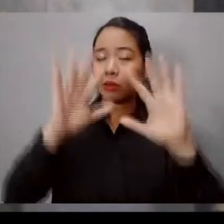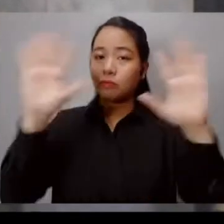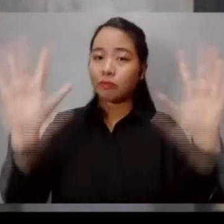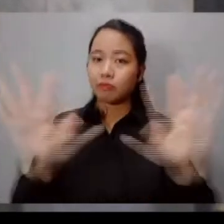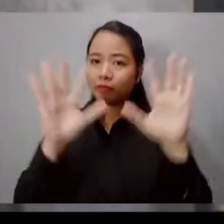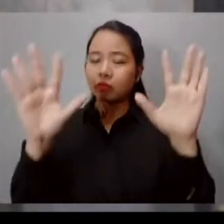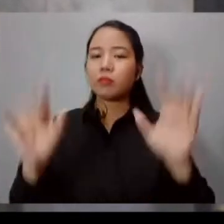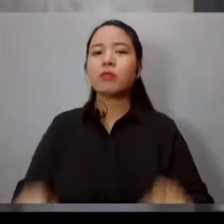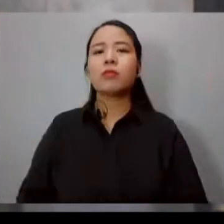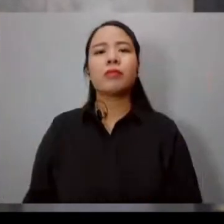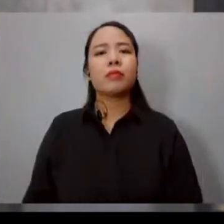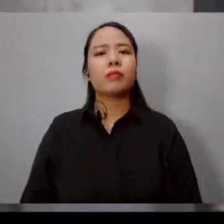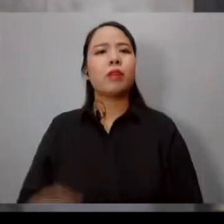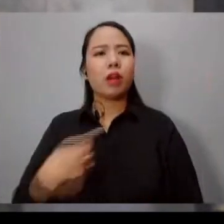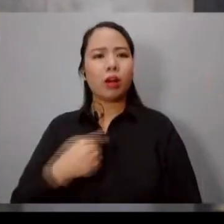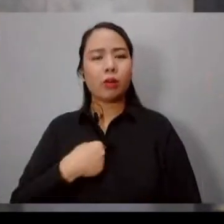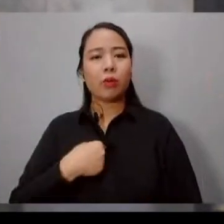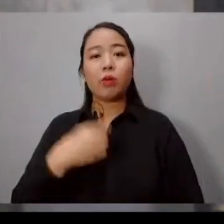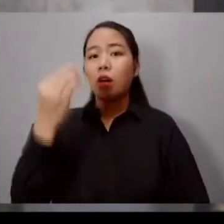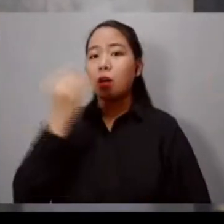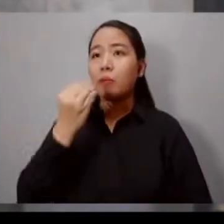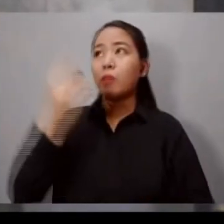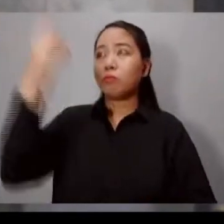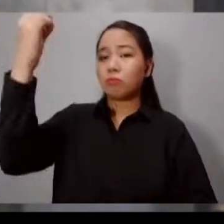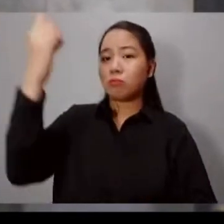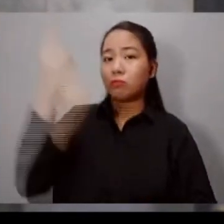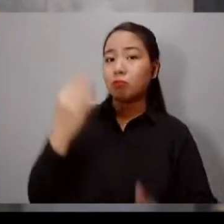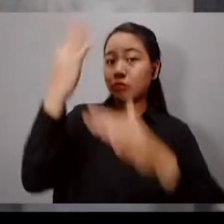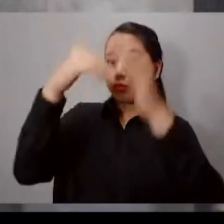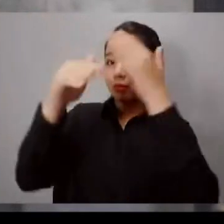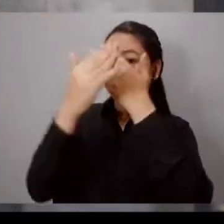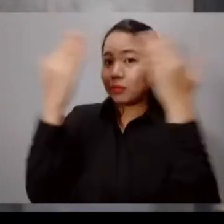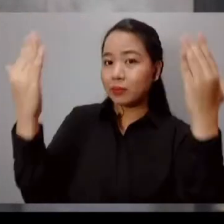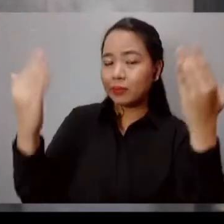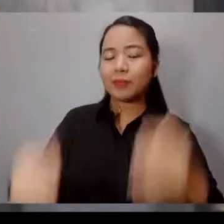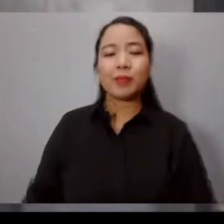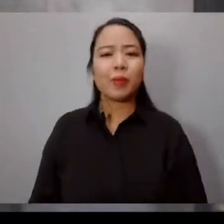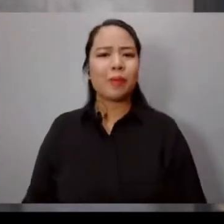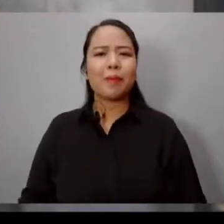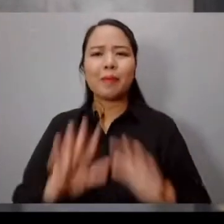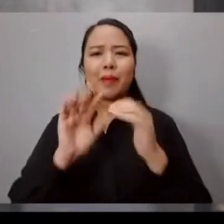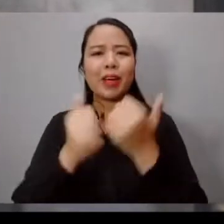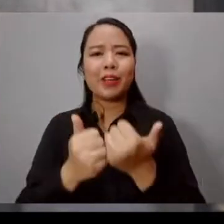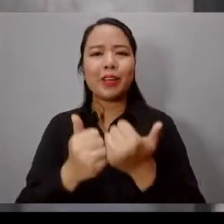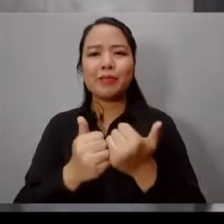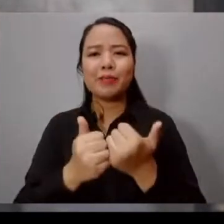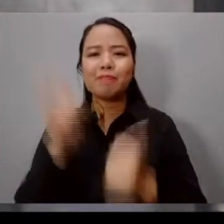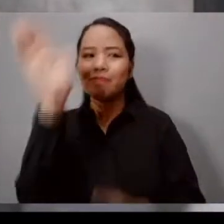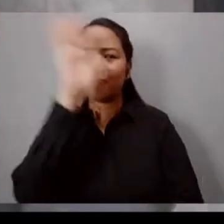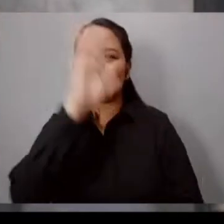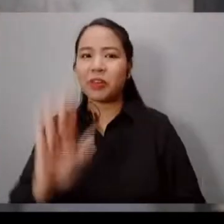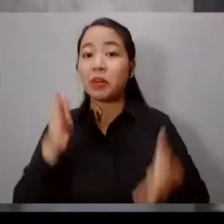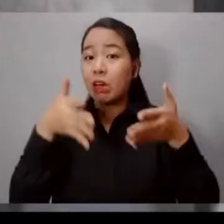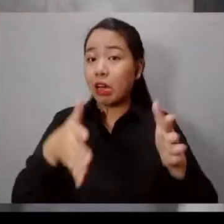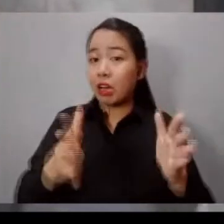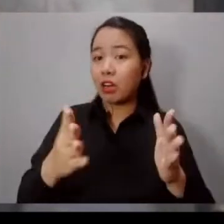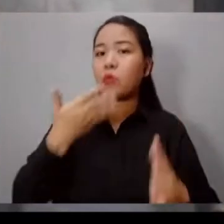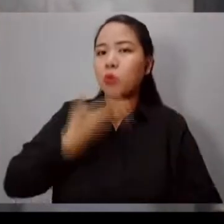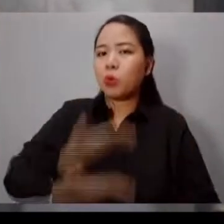ang pagkain bumaba mula sa langit. Kung paanong hindi pinabaya ang magutom at mauhaw ng Diyos si